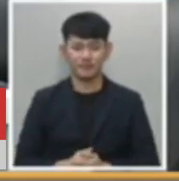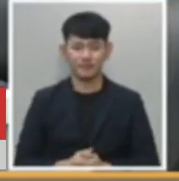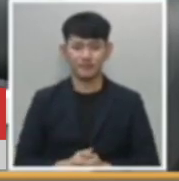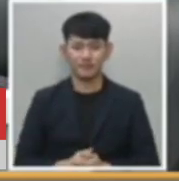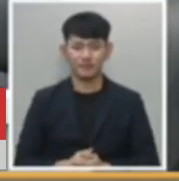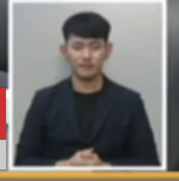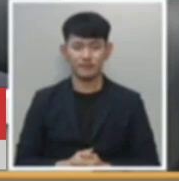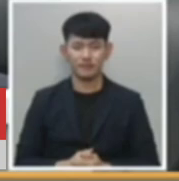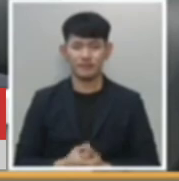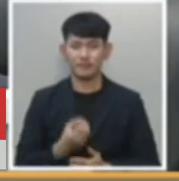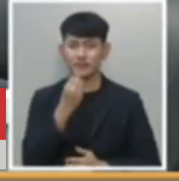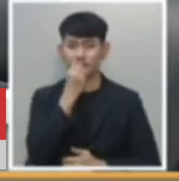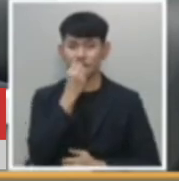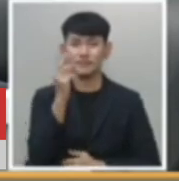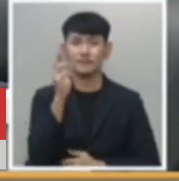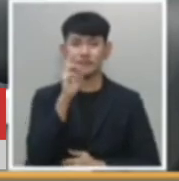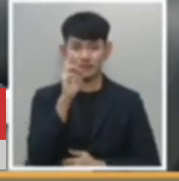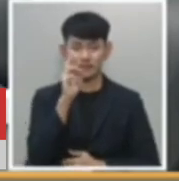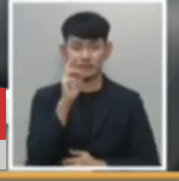สำหรับอาหารกลางวันนั้น